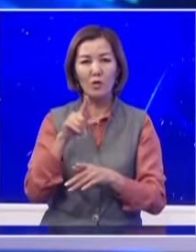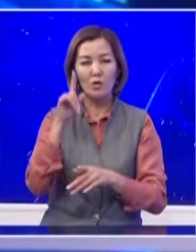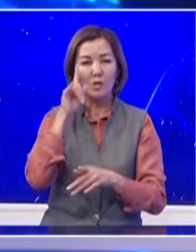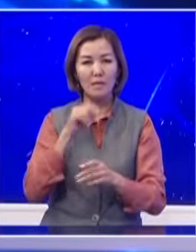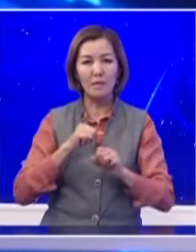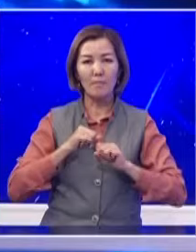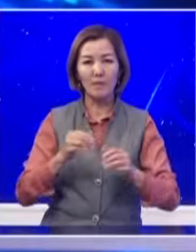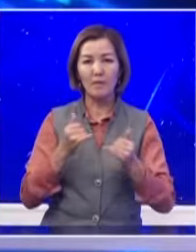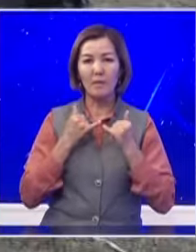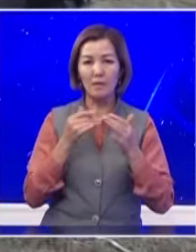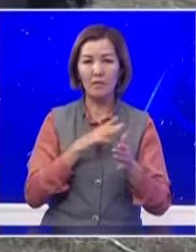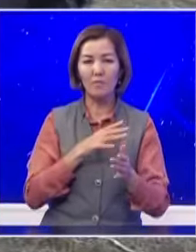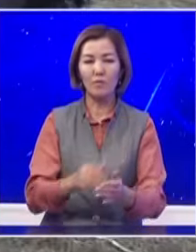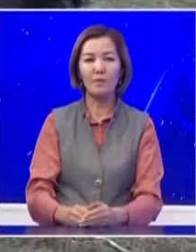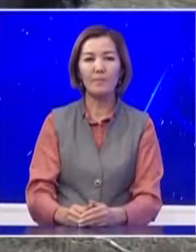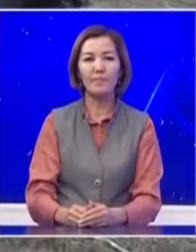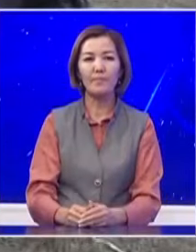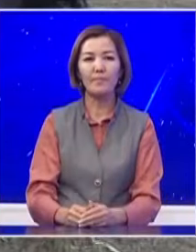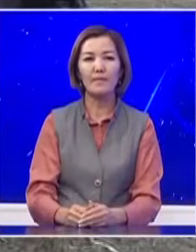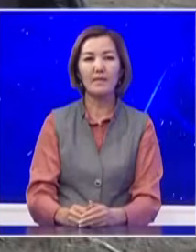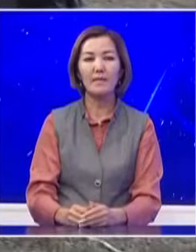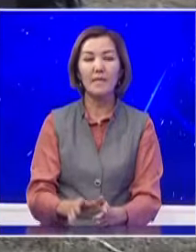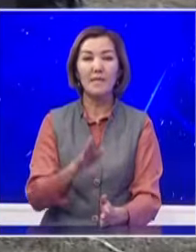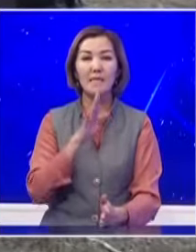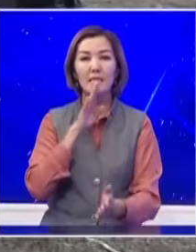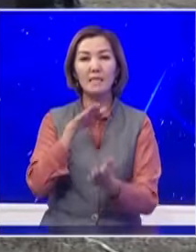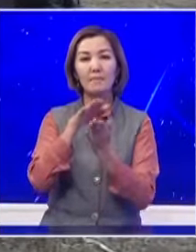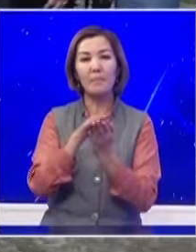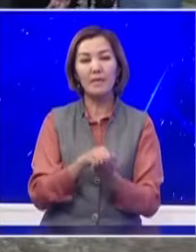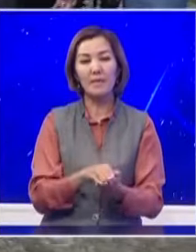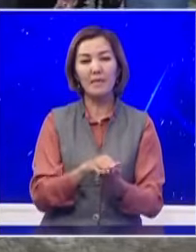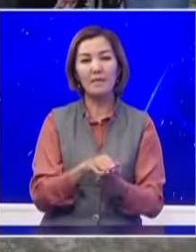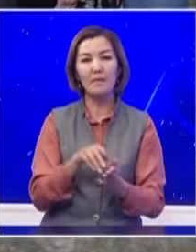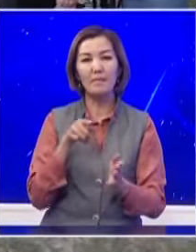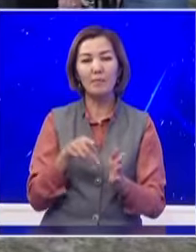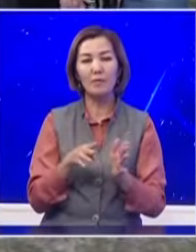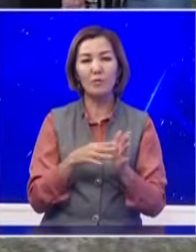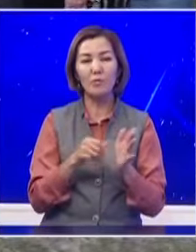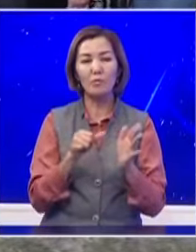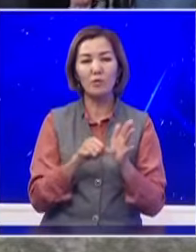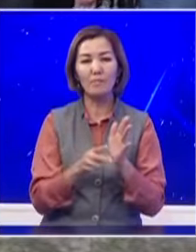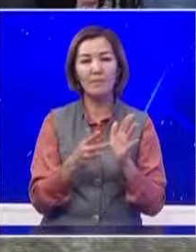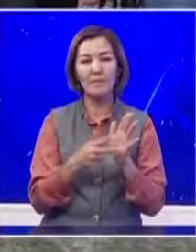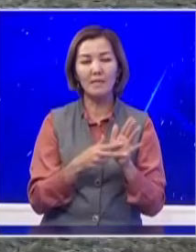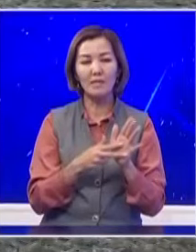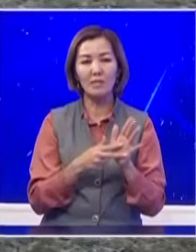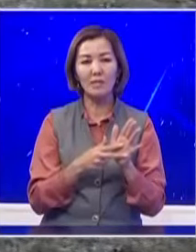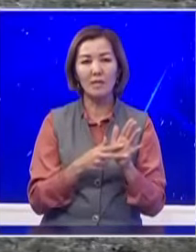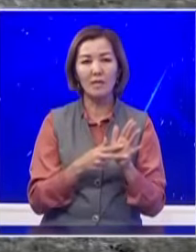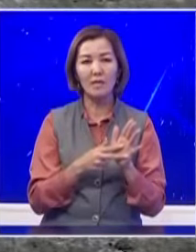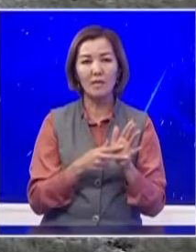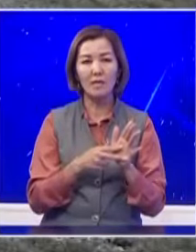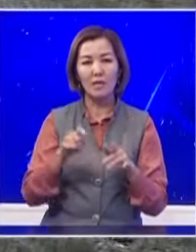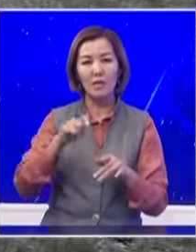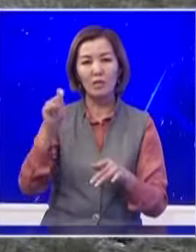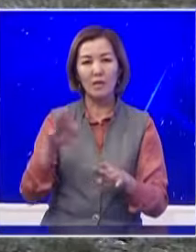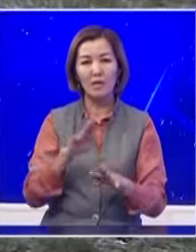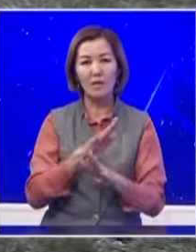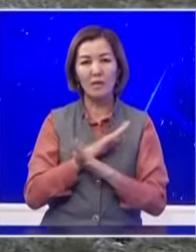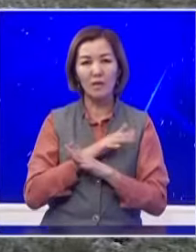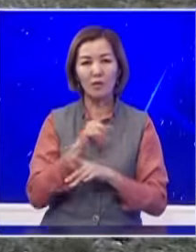отыр. Жүзоба қыз бейіті қорымы 1698 жылы қазақ жоңғар арасындағы Қызылжар шайқасында қаза болған